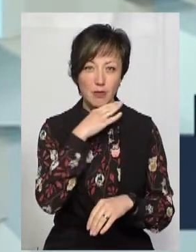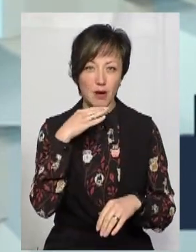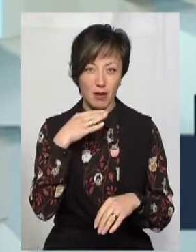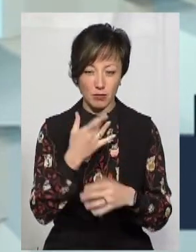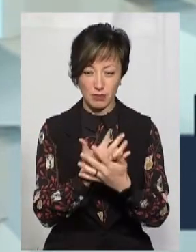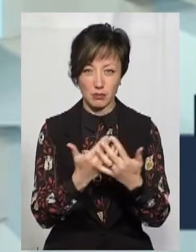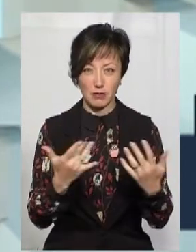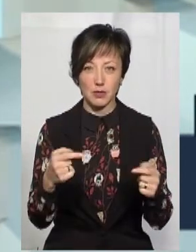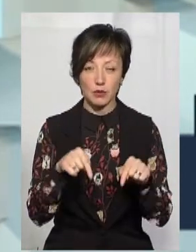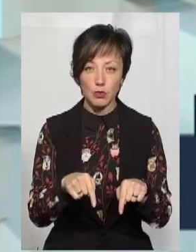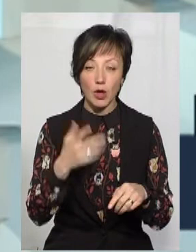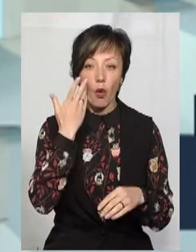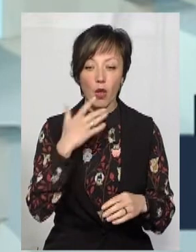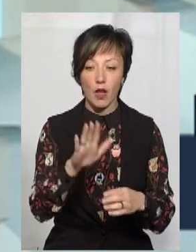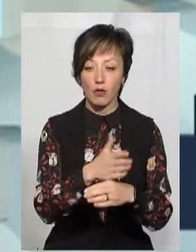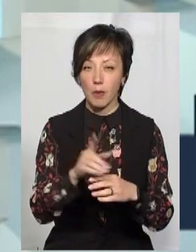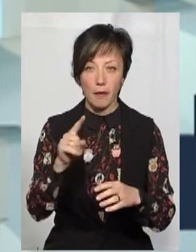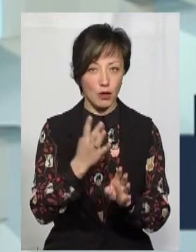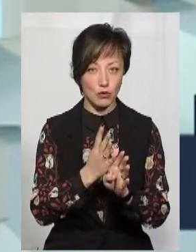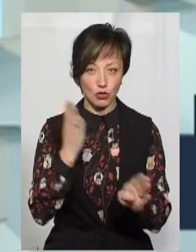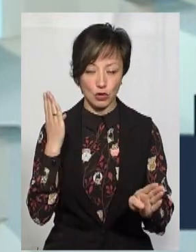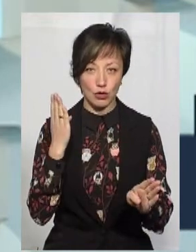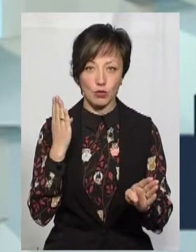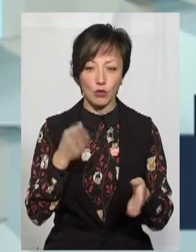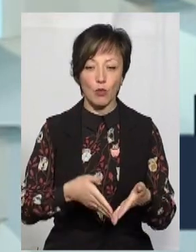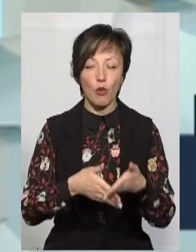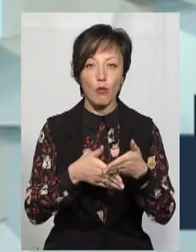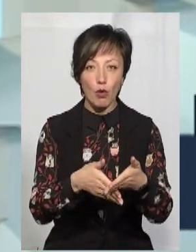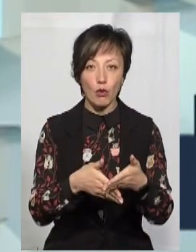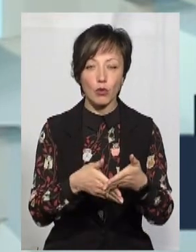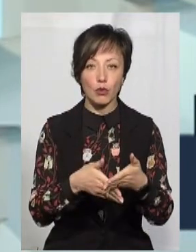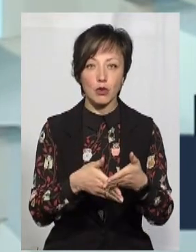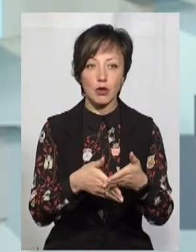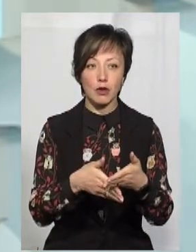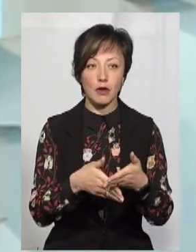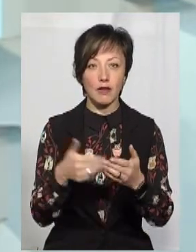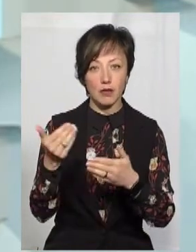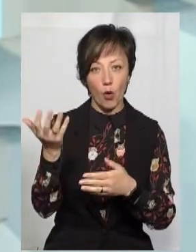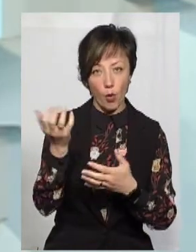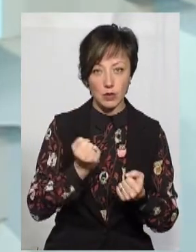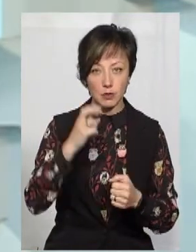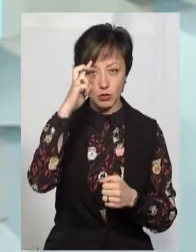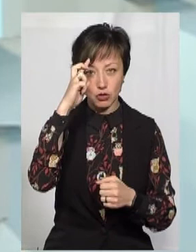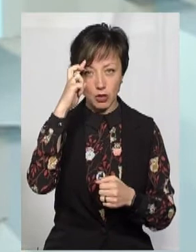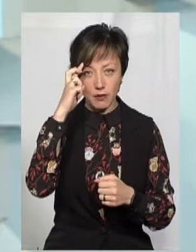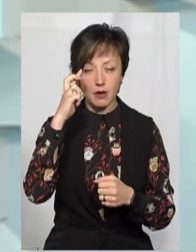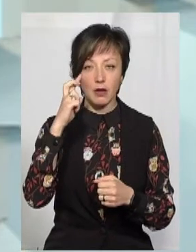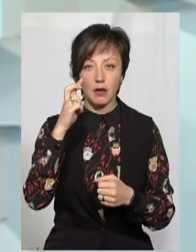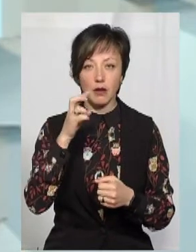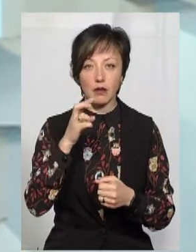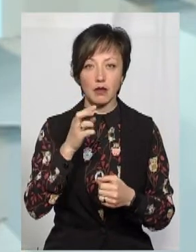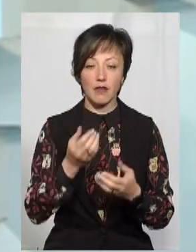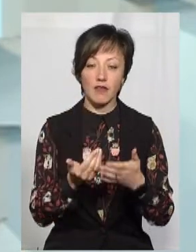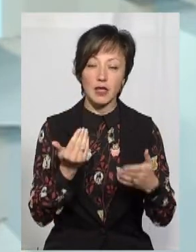і в контексті розподілу найпершу допомогу, яку ми отримаємо від держави, від